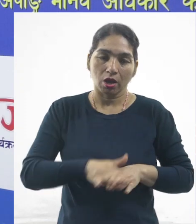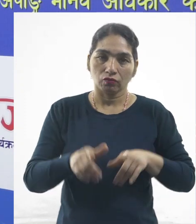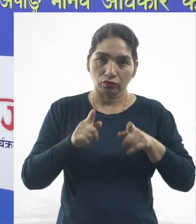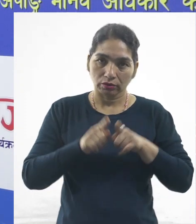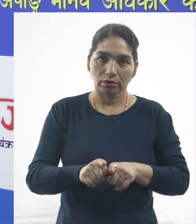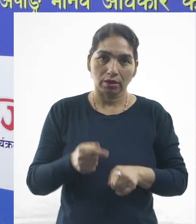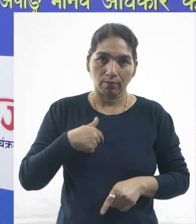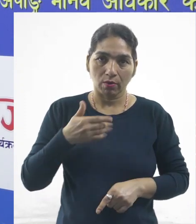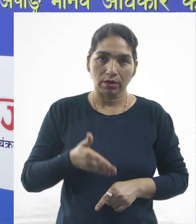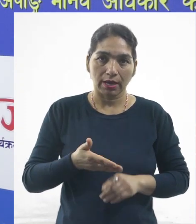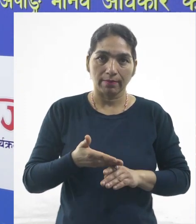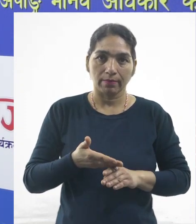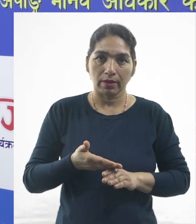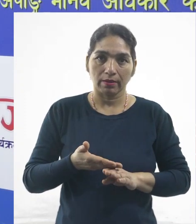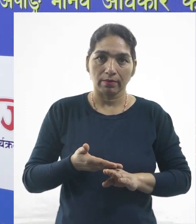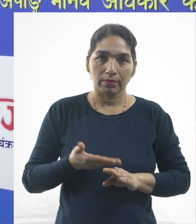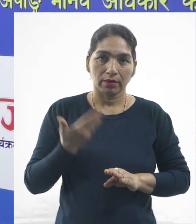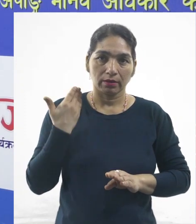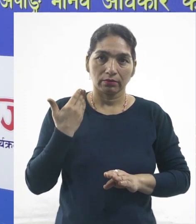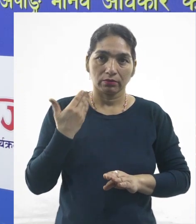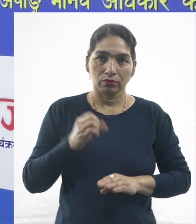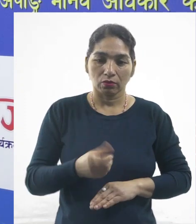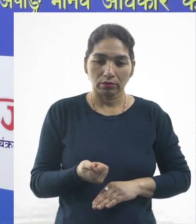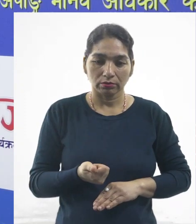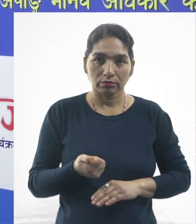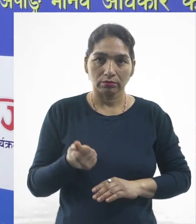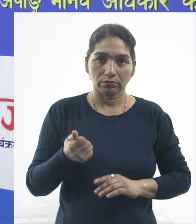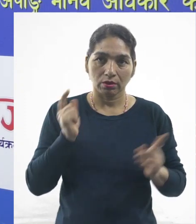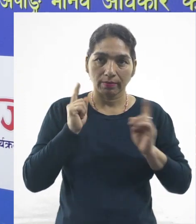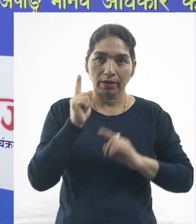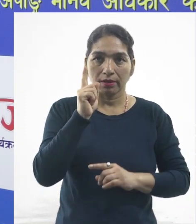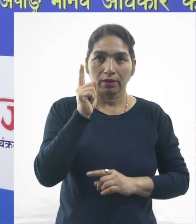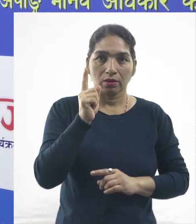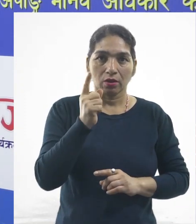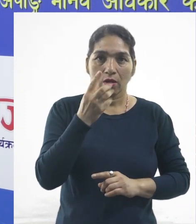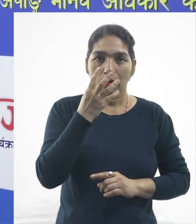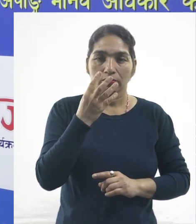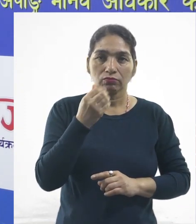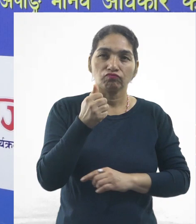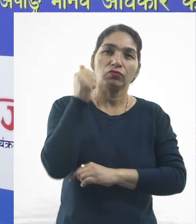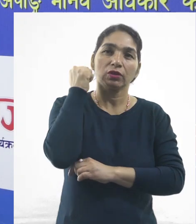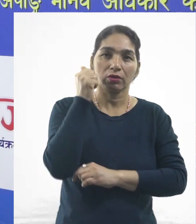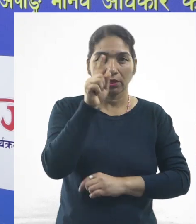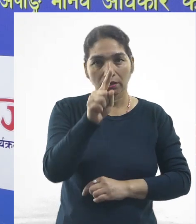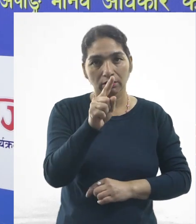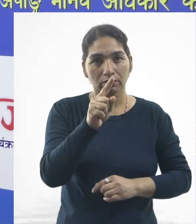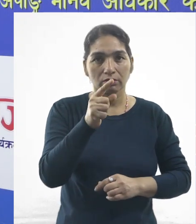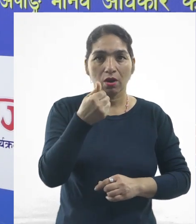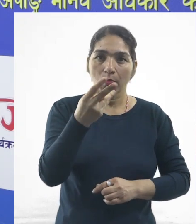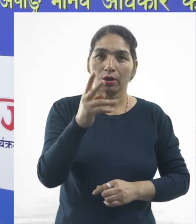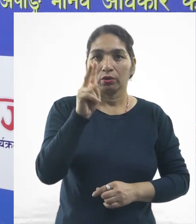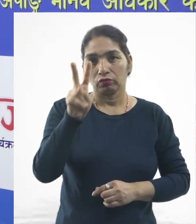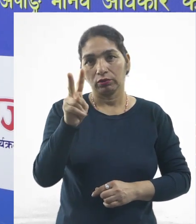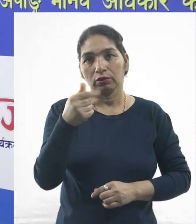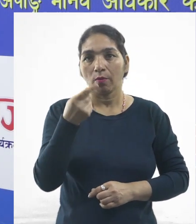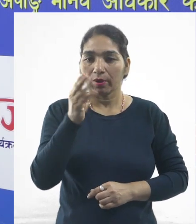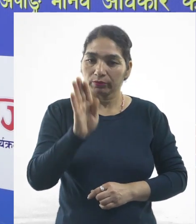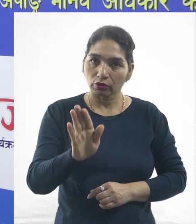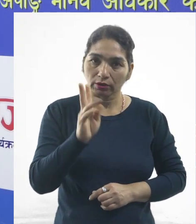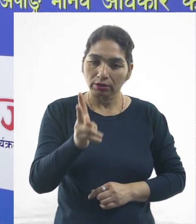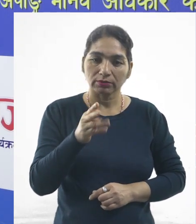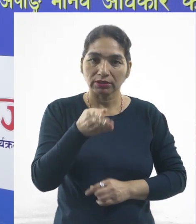मैले चाहिँ हाम्रो विगत गोकर्णेश्वर नगरपालिकाको विगत 1 नम्बर 3 नम्बर पनि छ त्यसै कारणले मैले उहाँहरूलाई त्यो कार्यक्रममा जानको लागि